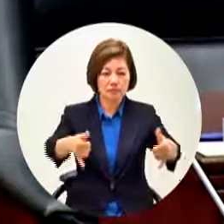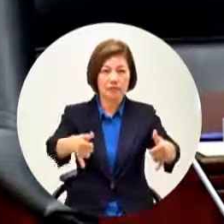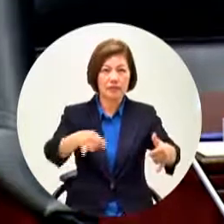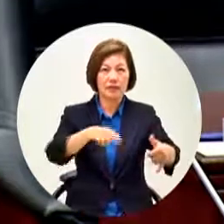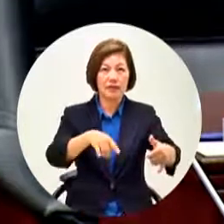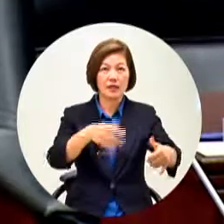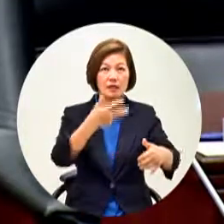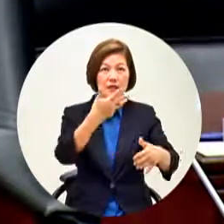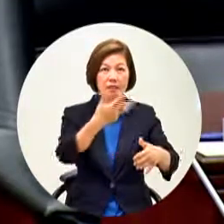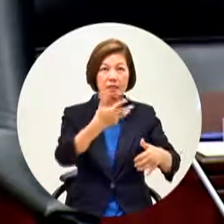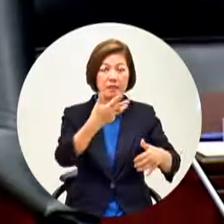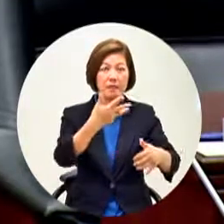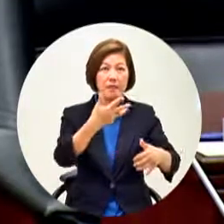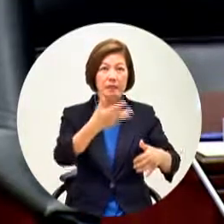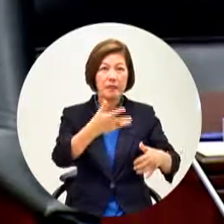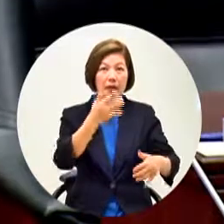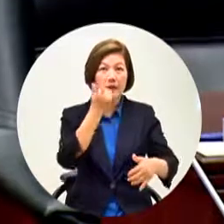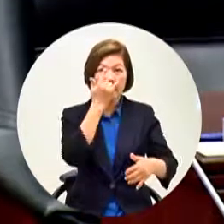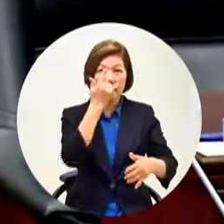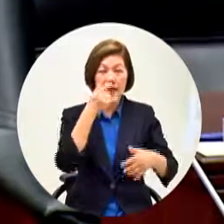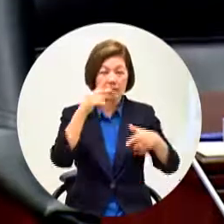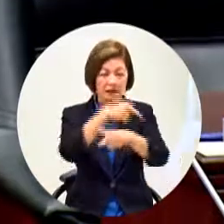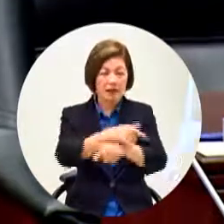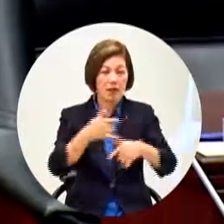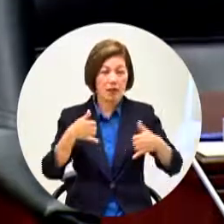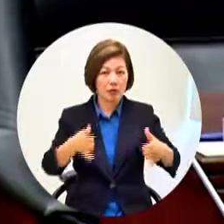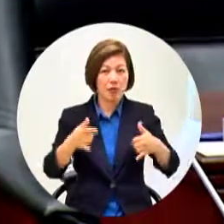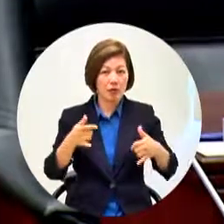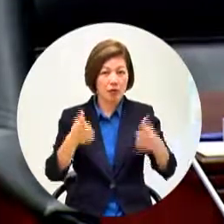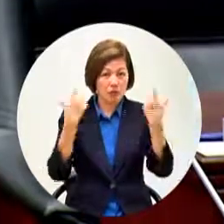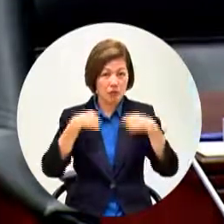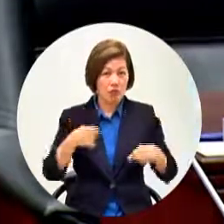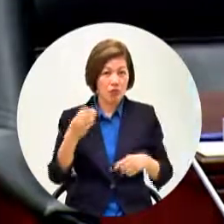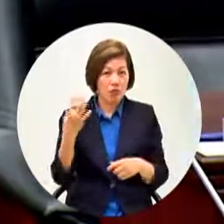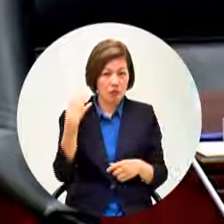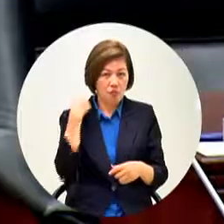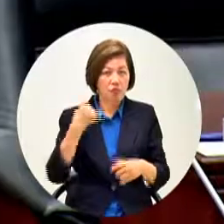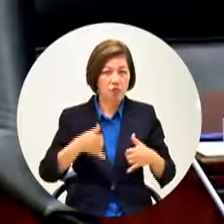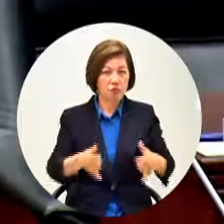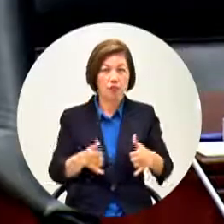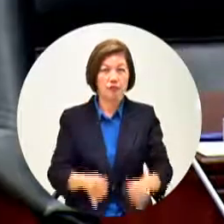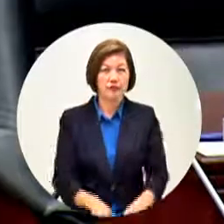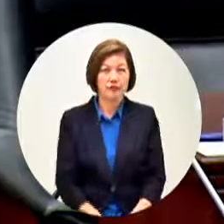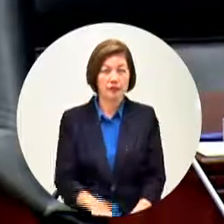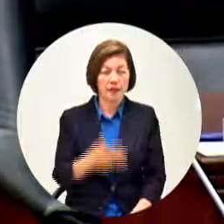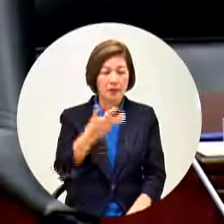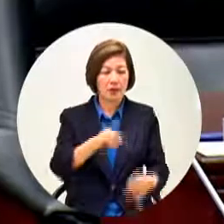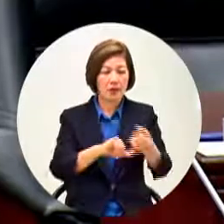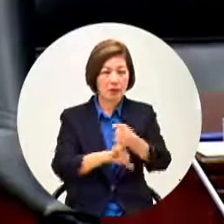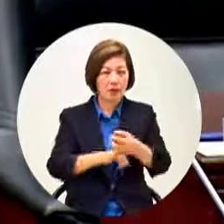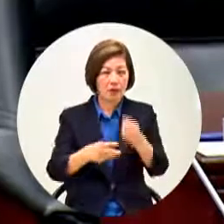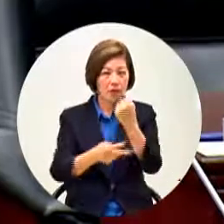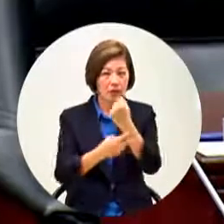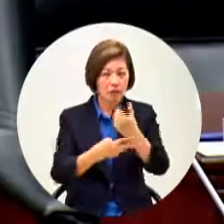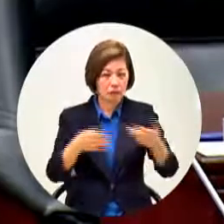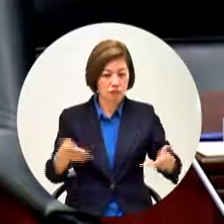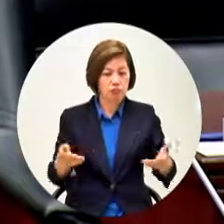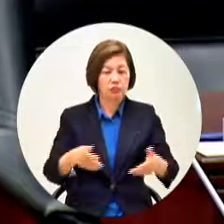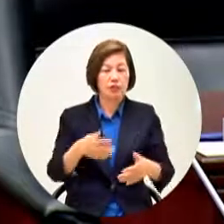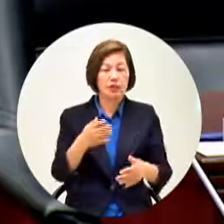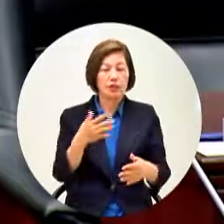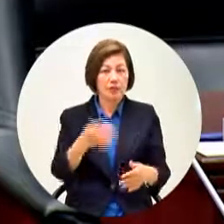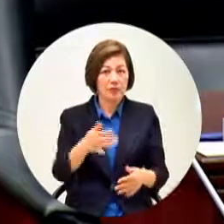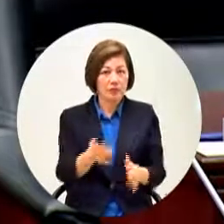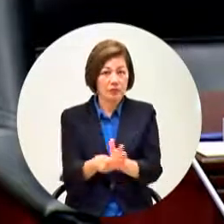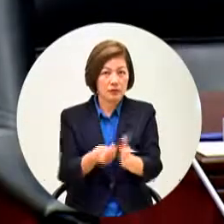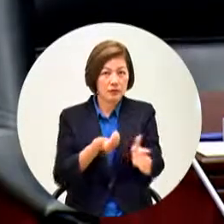南路原有的旧路啦，就是较早北瓜里还袂开发到像今仔这座旧路。